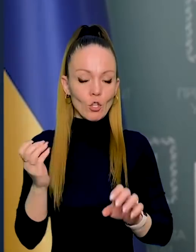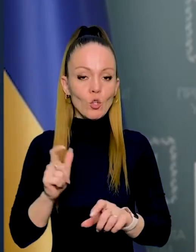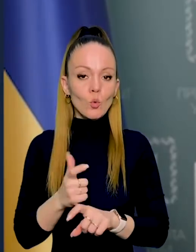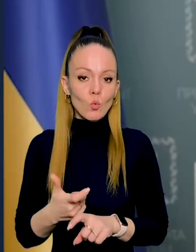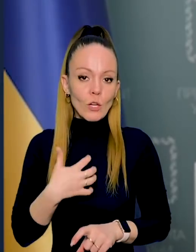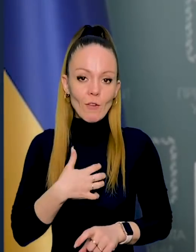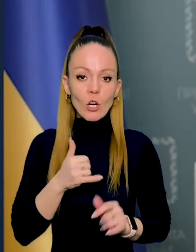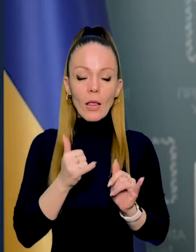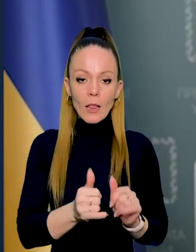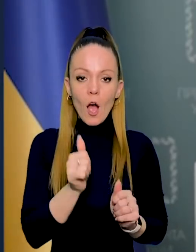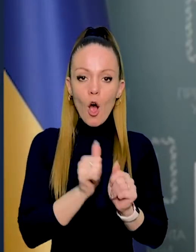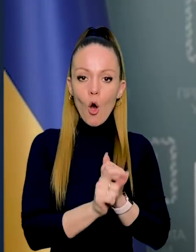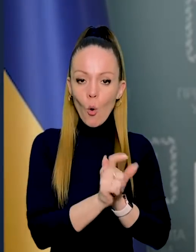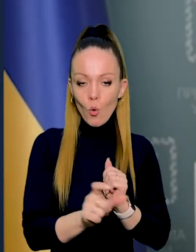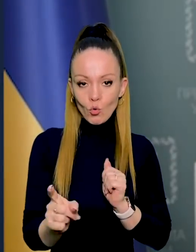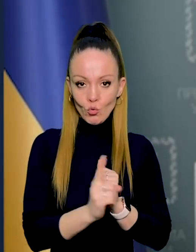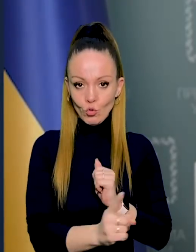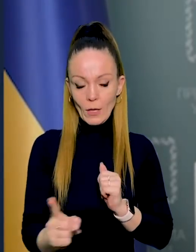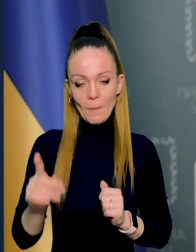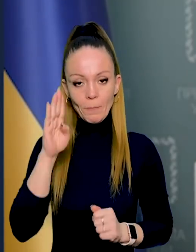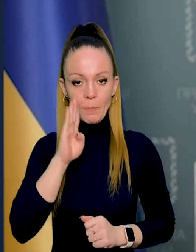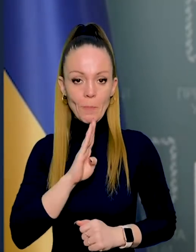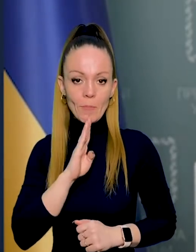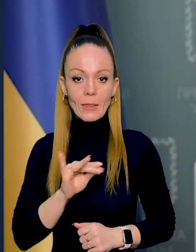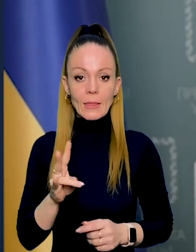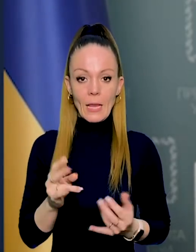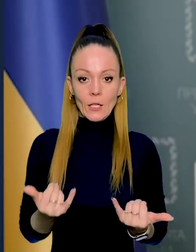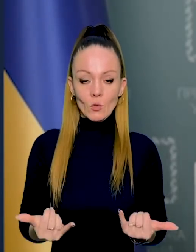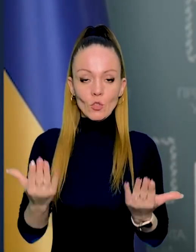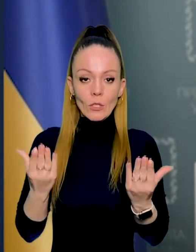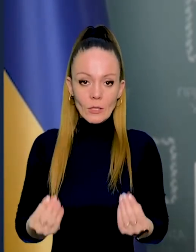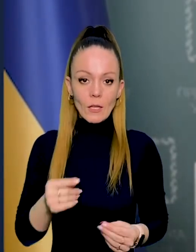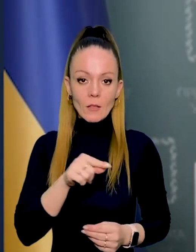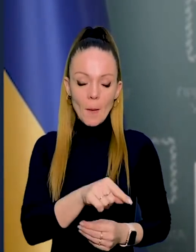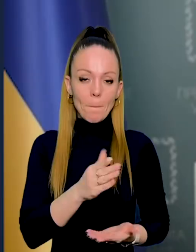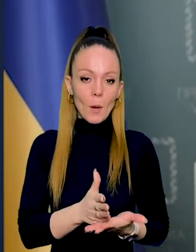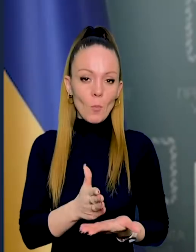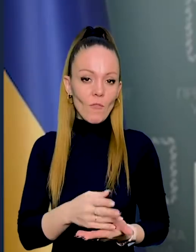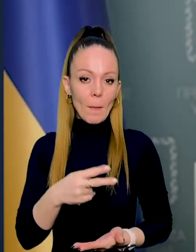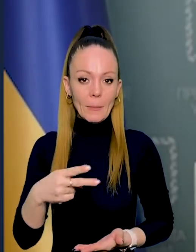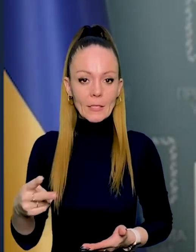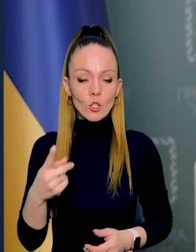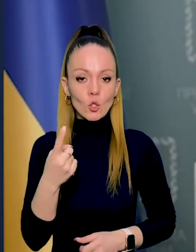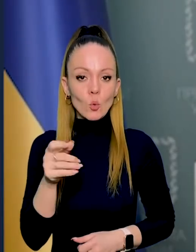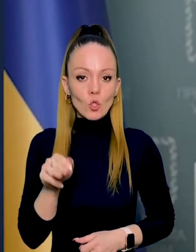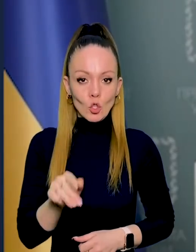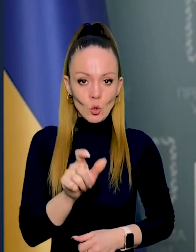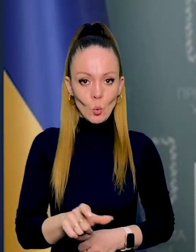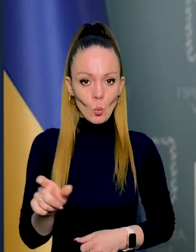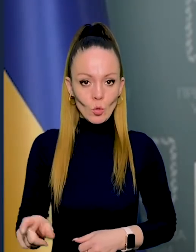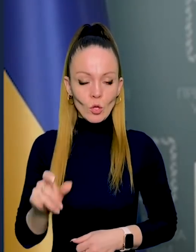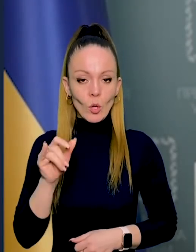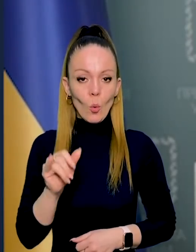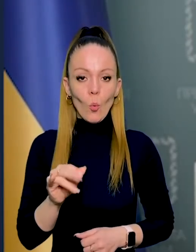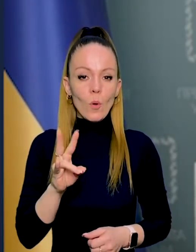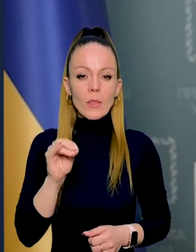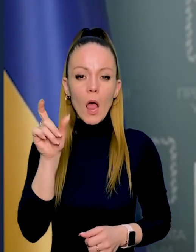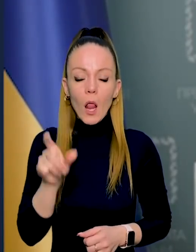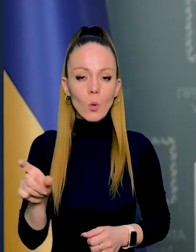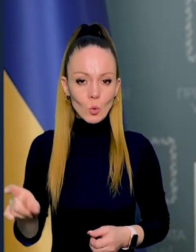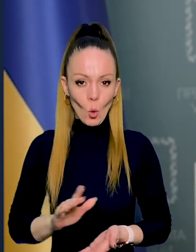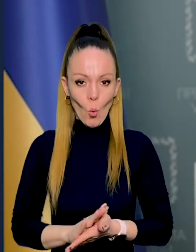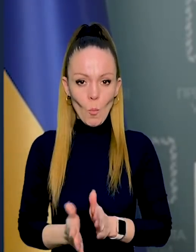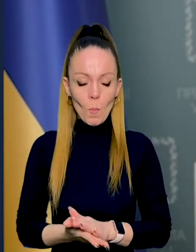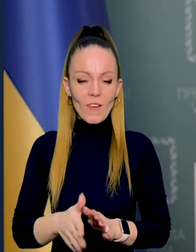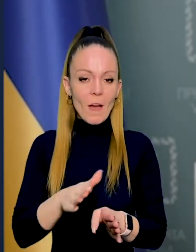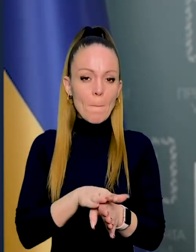вантаж, дуже важливий для кожного і кожної. Станом на цей день у місті перебувають близько 100 тисяч людей у